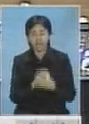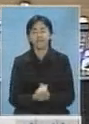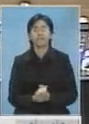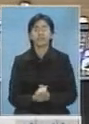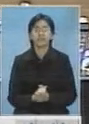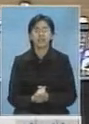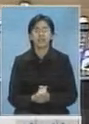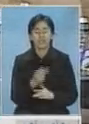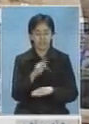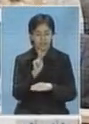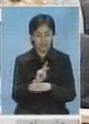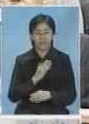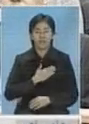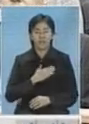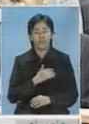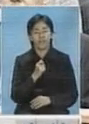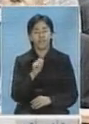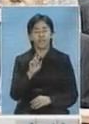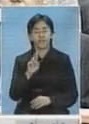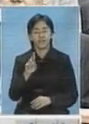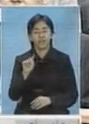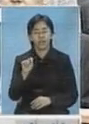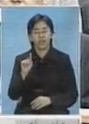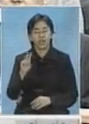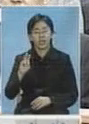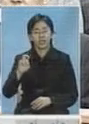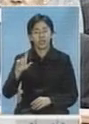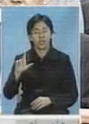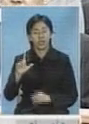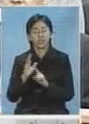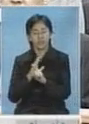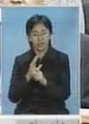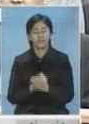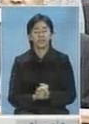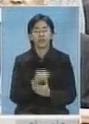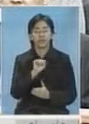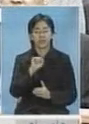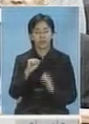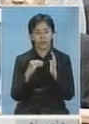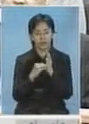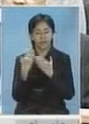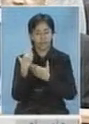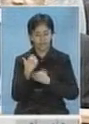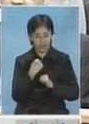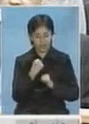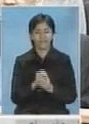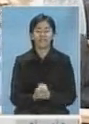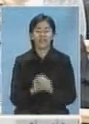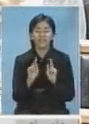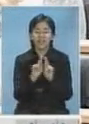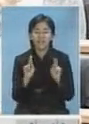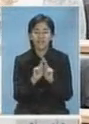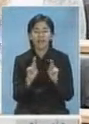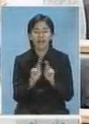ท่านประธานที่เคารพครับกับผมอัธวิทย์สุวรรณภักดีสมาชิกสภาผู้แทนราษฎรกรุงเทพมหานครพรรคประชาธิปัตย์ในฐานะกรรมาธิการเสียงข้างน้อ